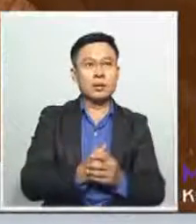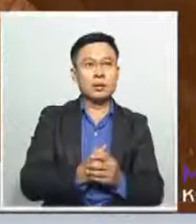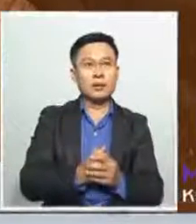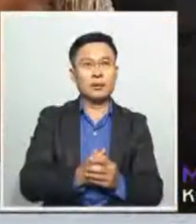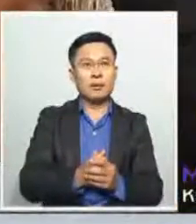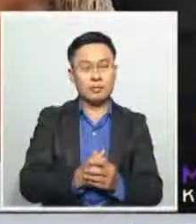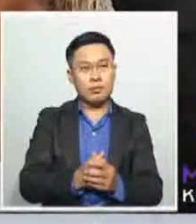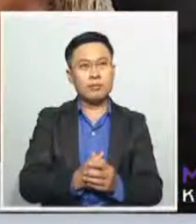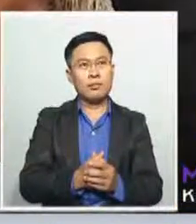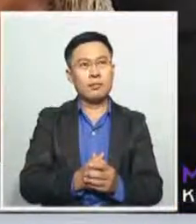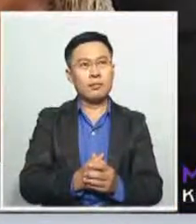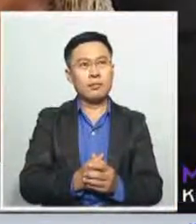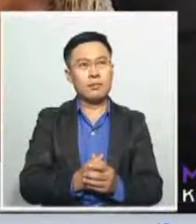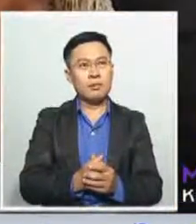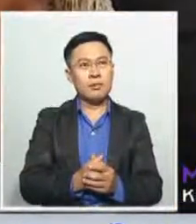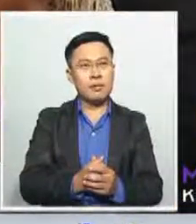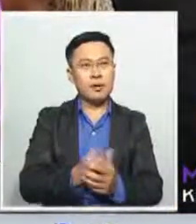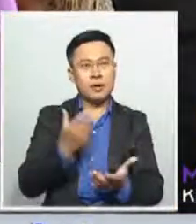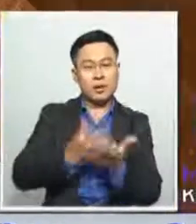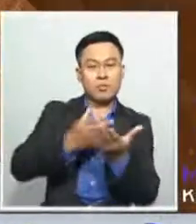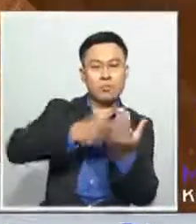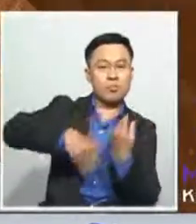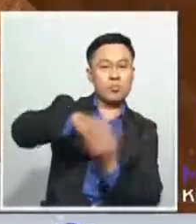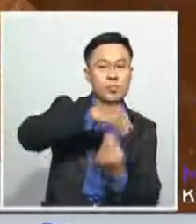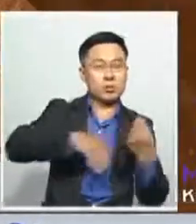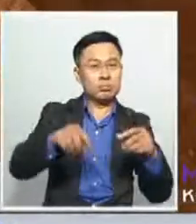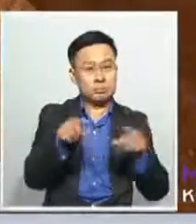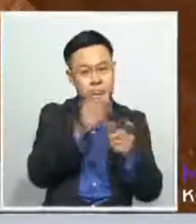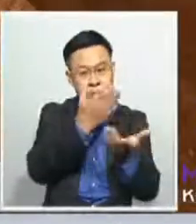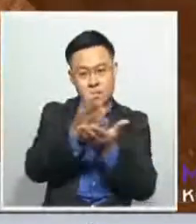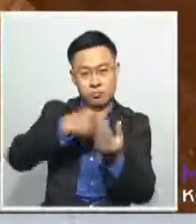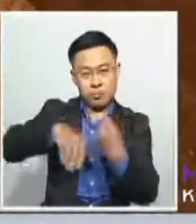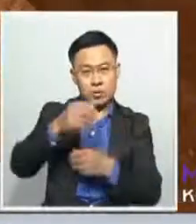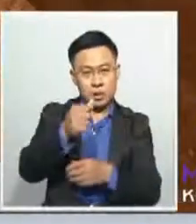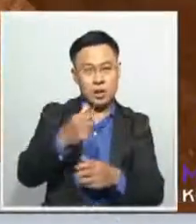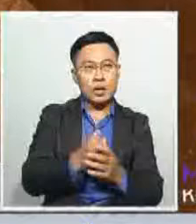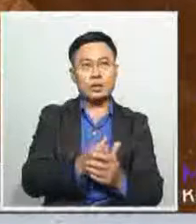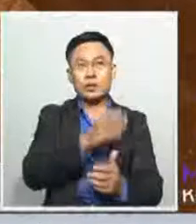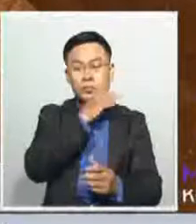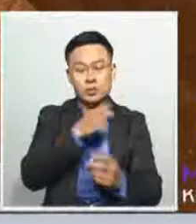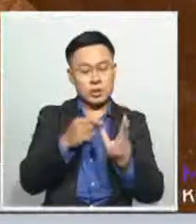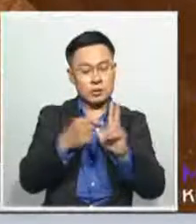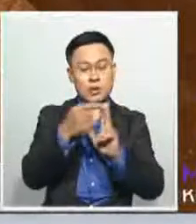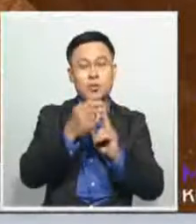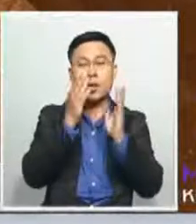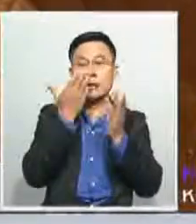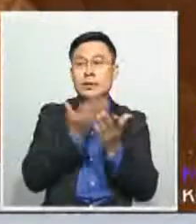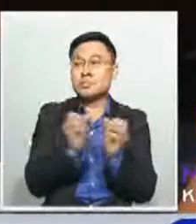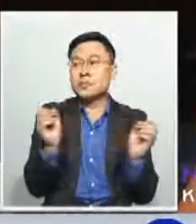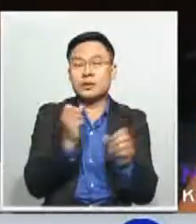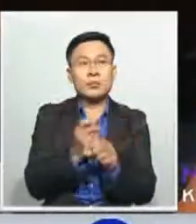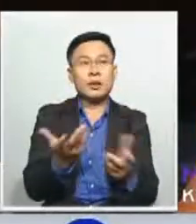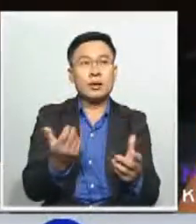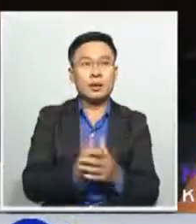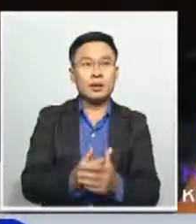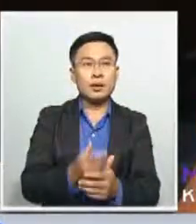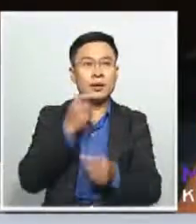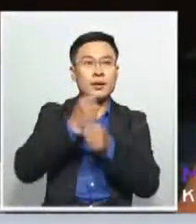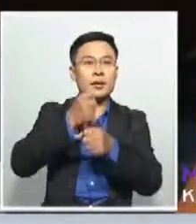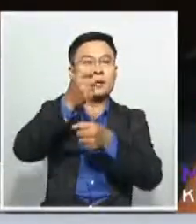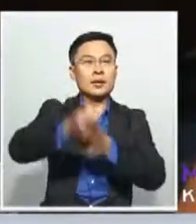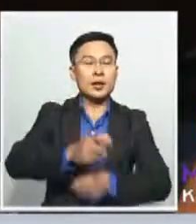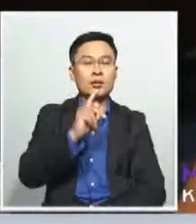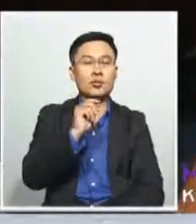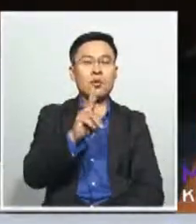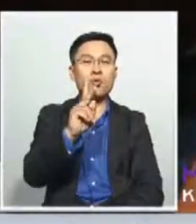้เหรอ เราหมุนเวียนกัน แล้วถ้าเกิดสามคนไม่มีพร้อมกันไปยืมที่ไหนอะคะ ทกส ทกส